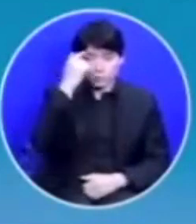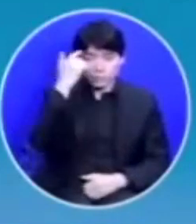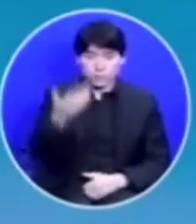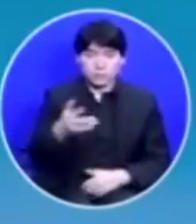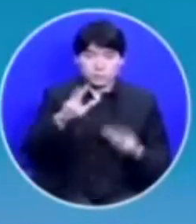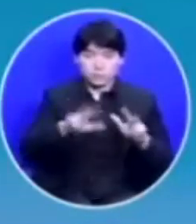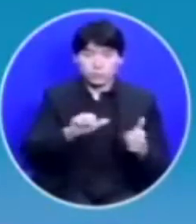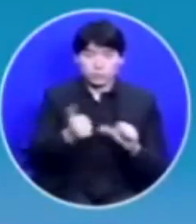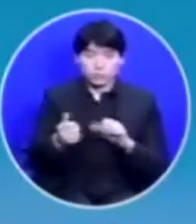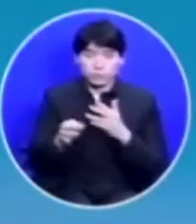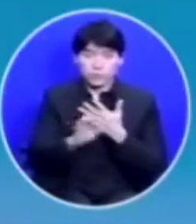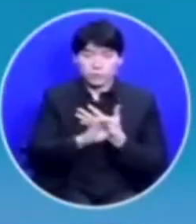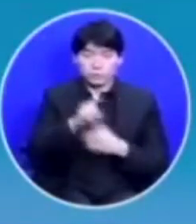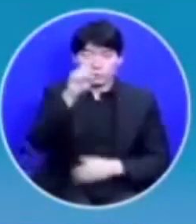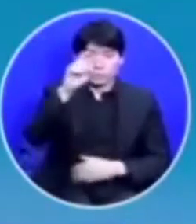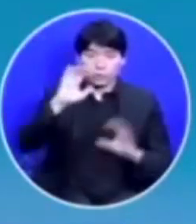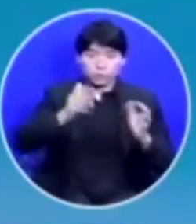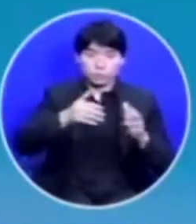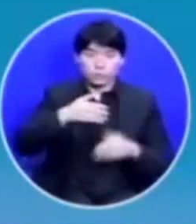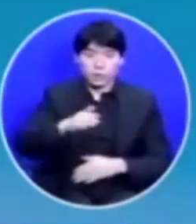천국에 갈 수 있겠느냐